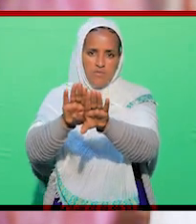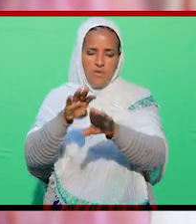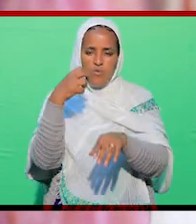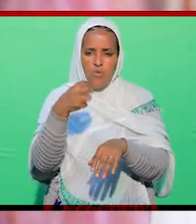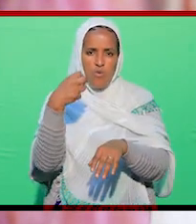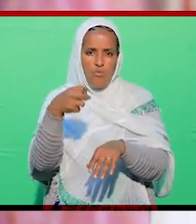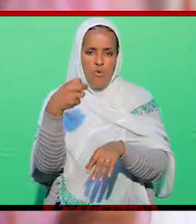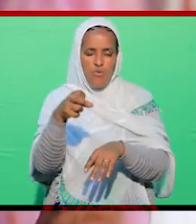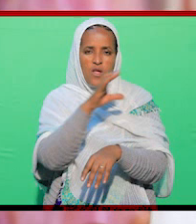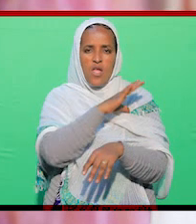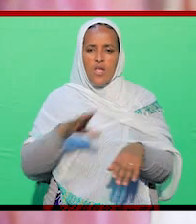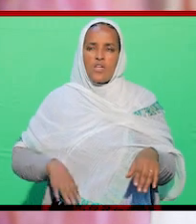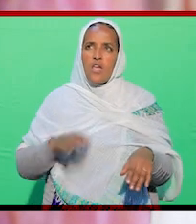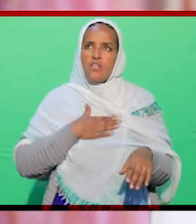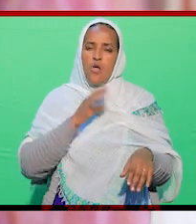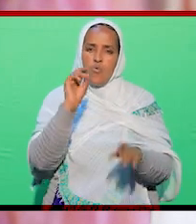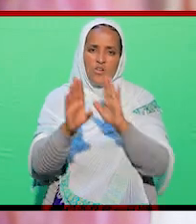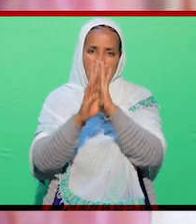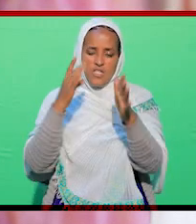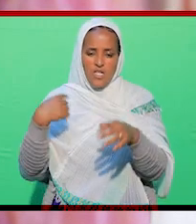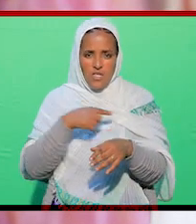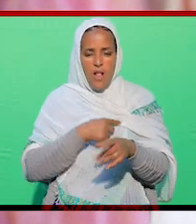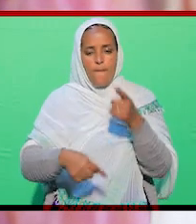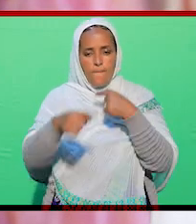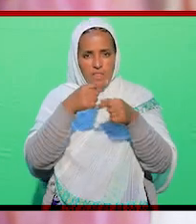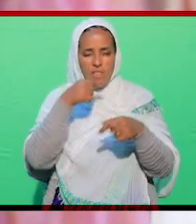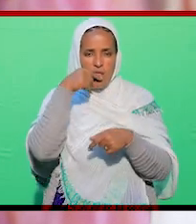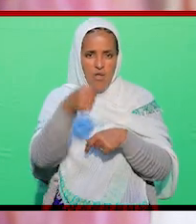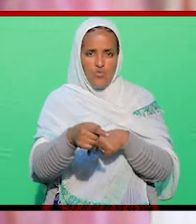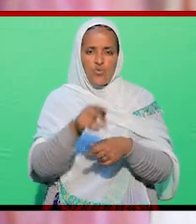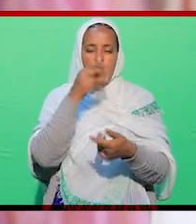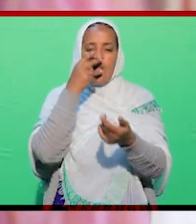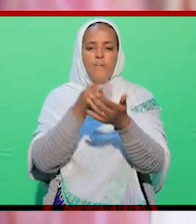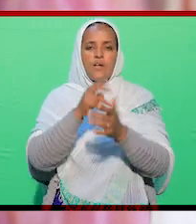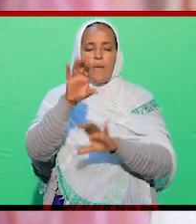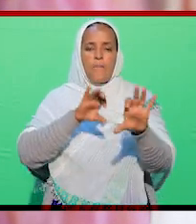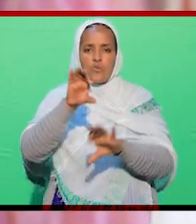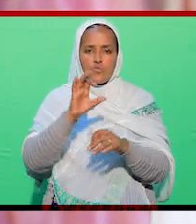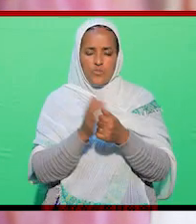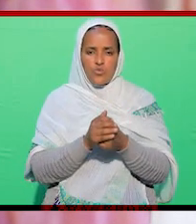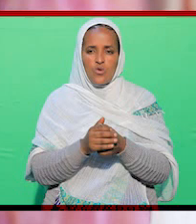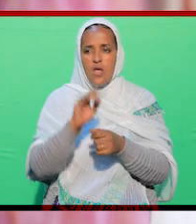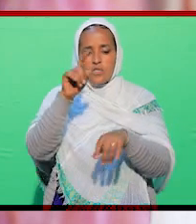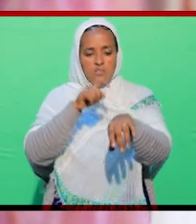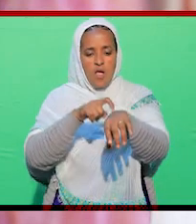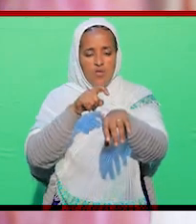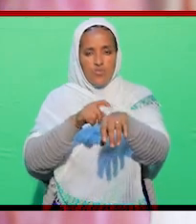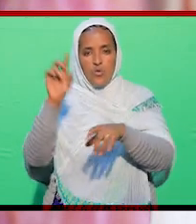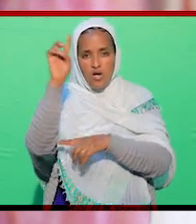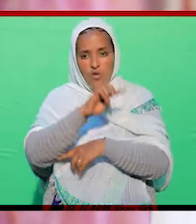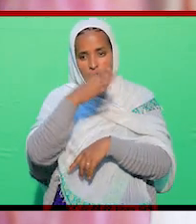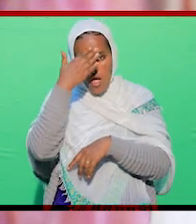መጡና ከተዘጋ በኋላ ቆረቆሩ ነው የሚለው። ጌታ ሆይ ክፈትልን፣ እኛንን መተናል ነው። መልካም ያደረጉ መስለው